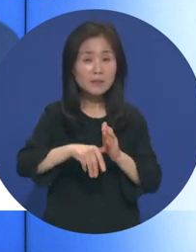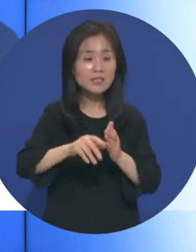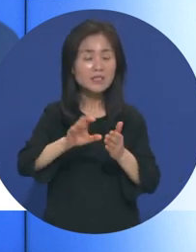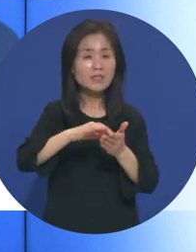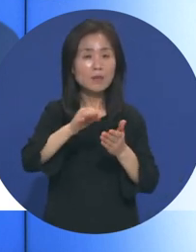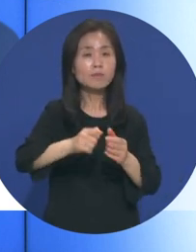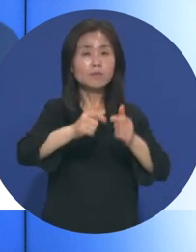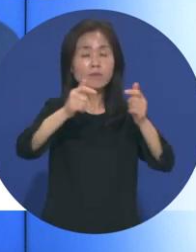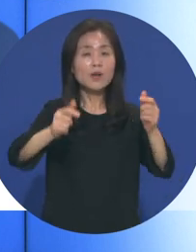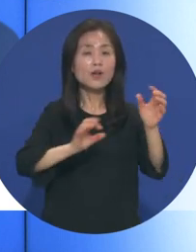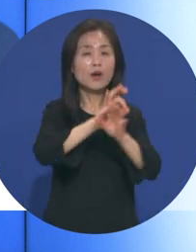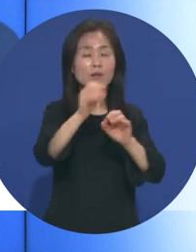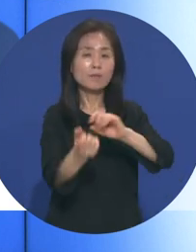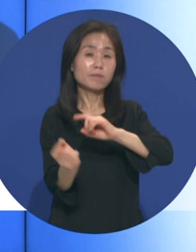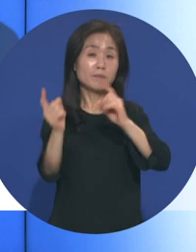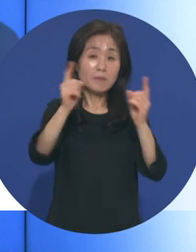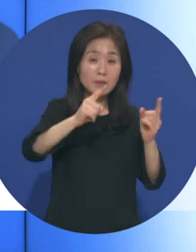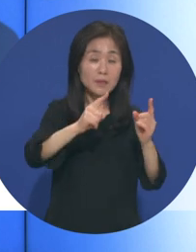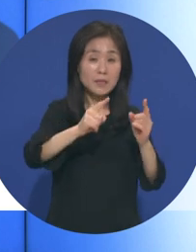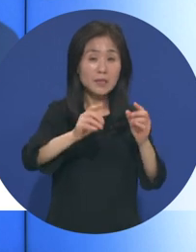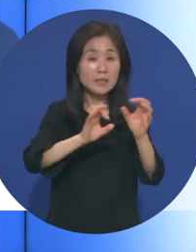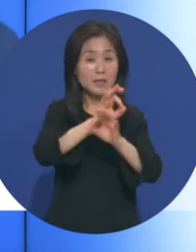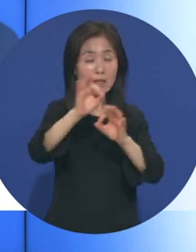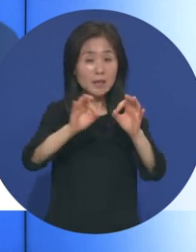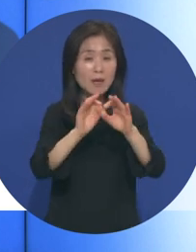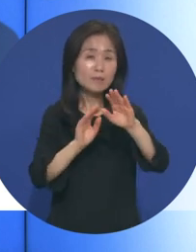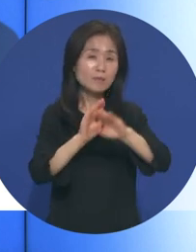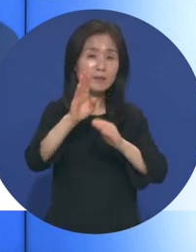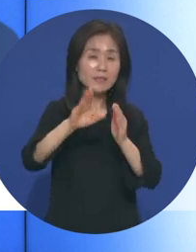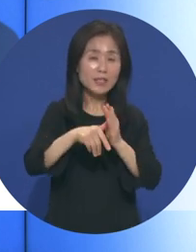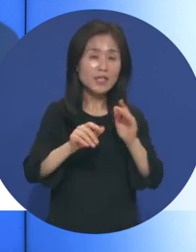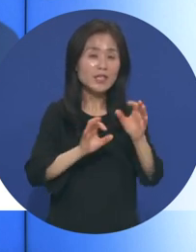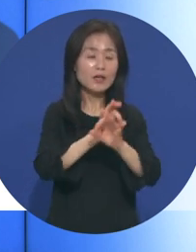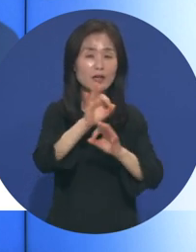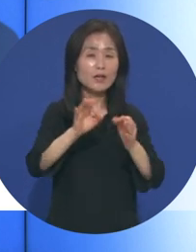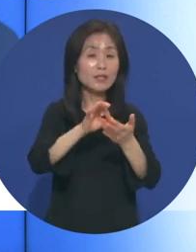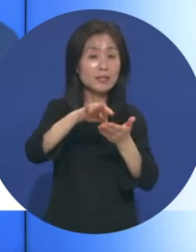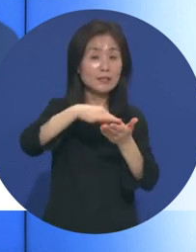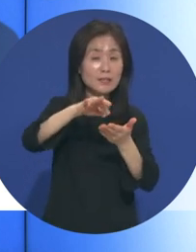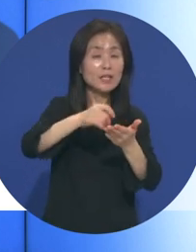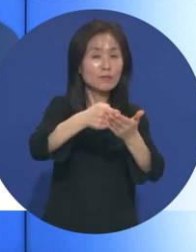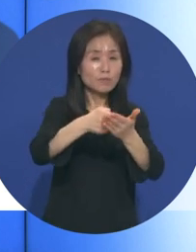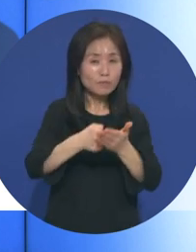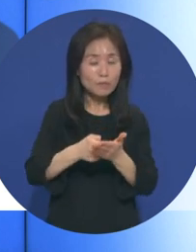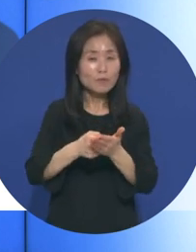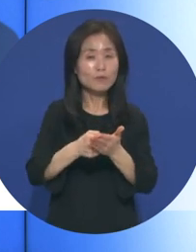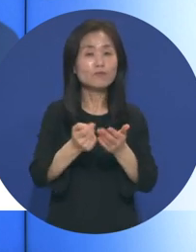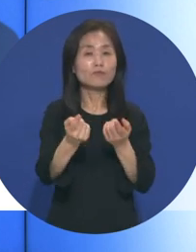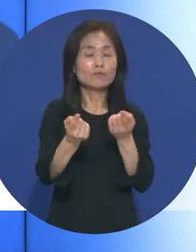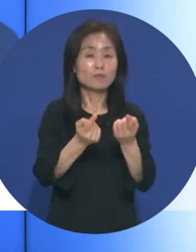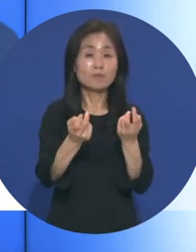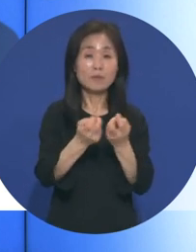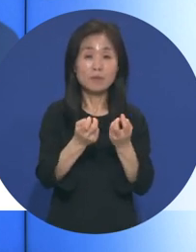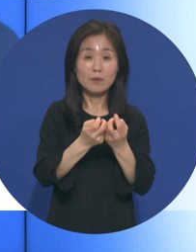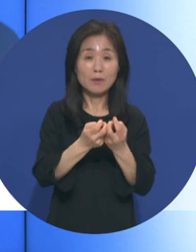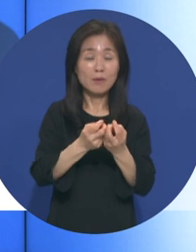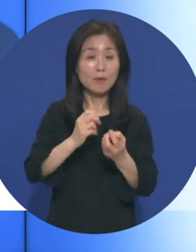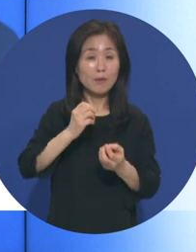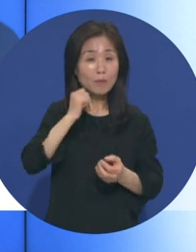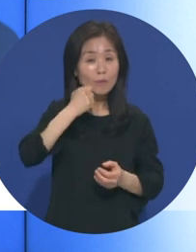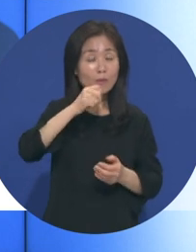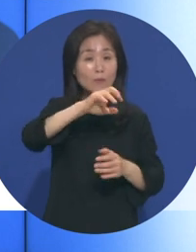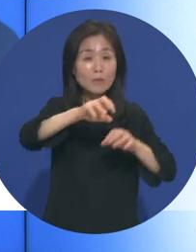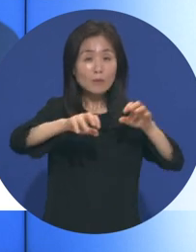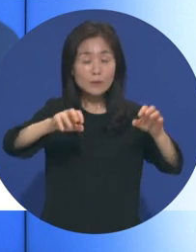부양하고 상승기에는 재정 축소로 균형을 잡는 방법인데요이를 통해 어려운 재정 여건 속에서도 적재적소에